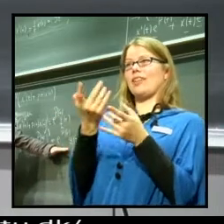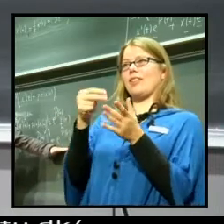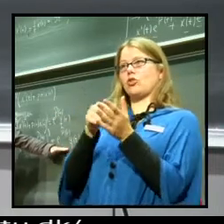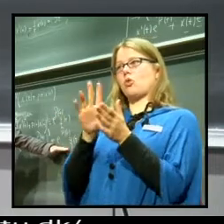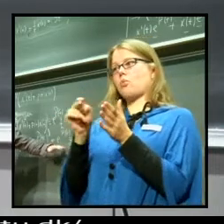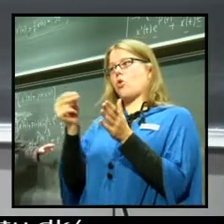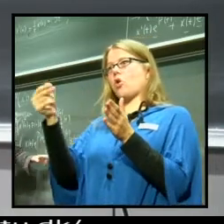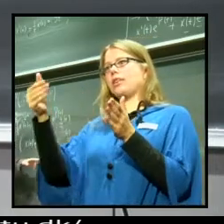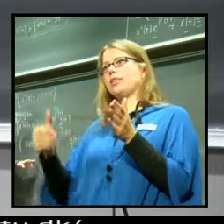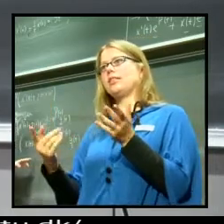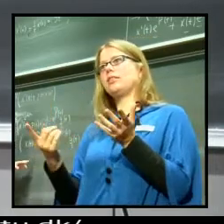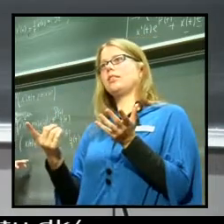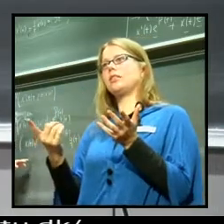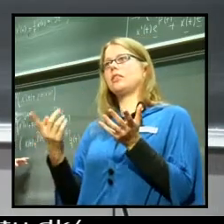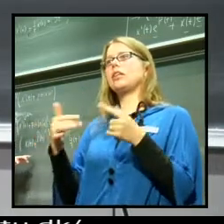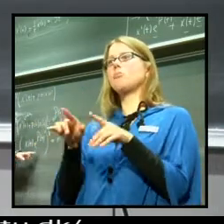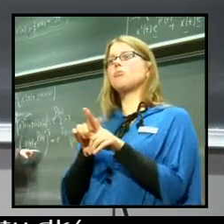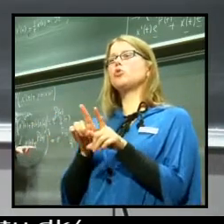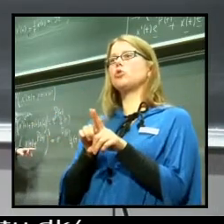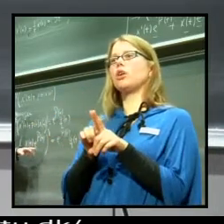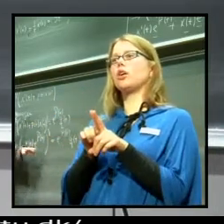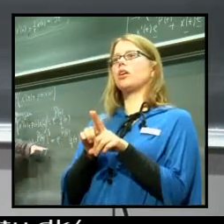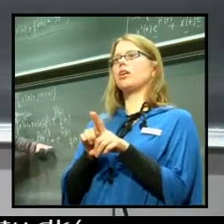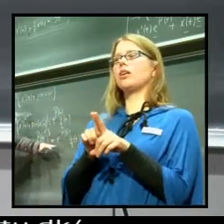siden. Jamen det betyder bare, at